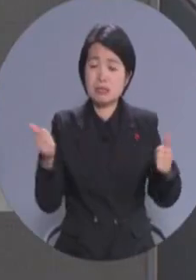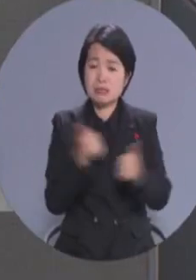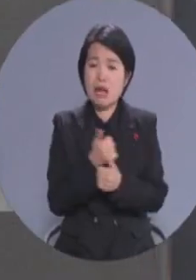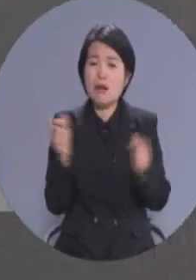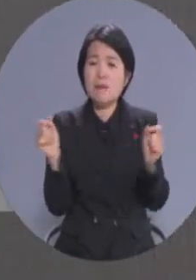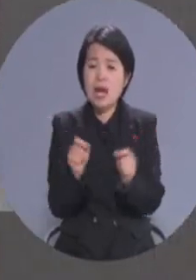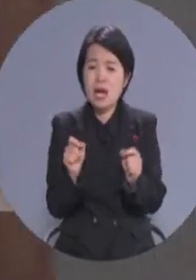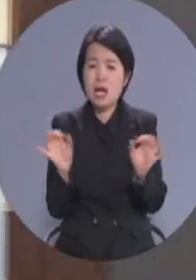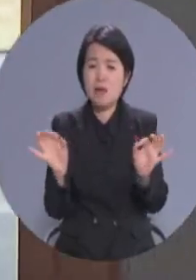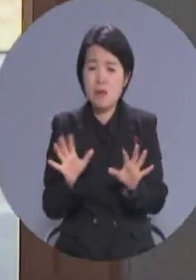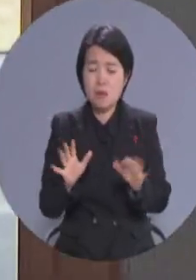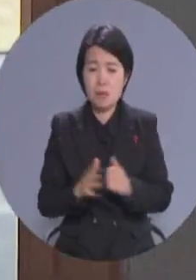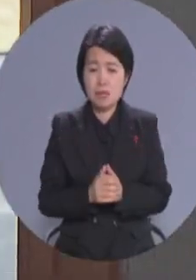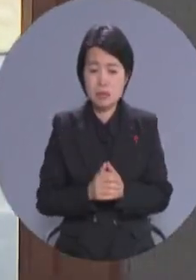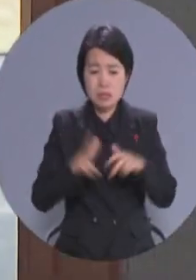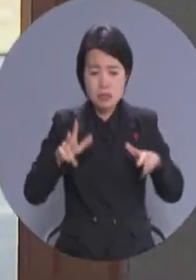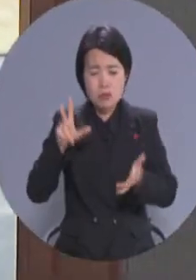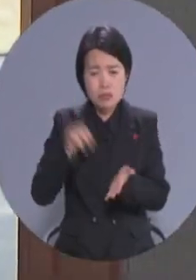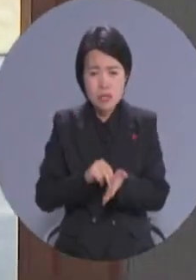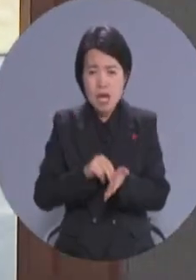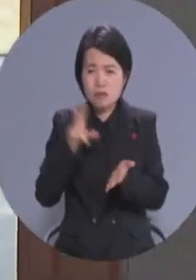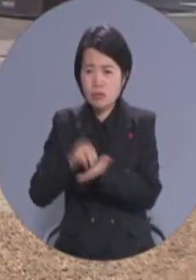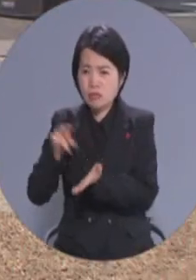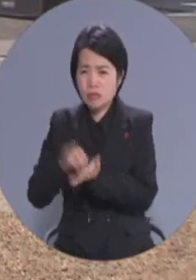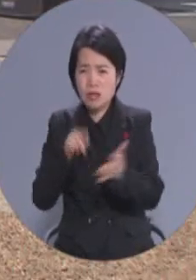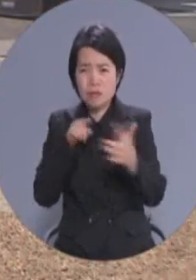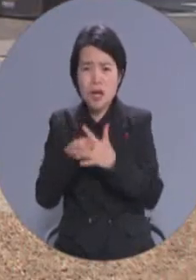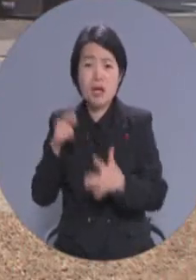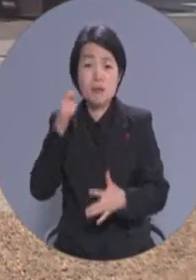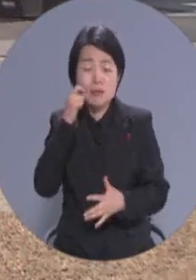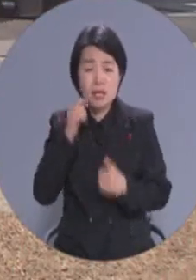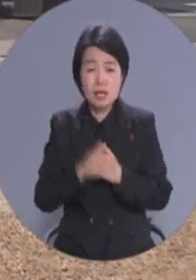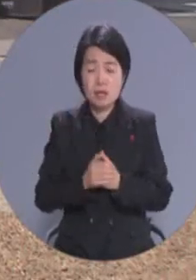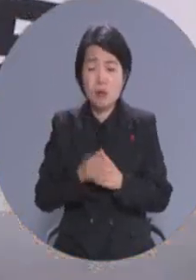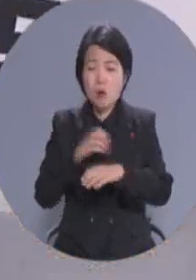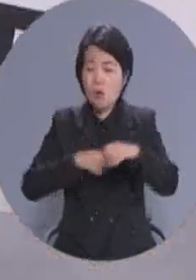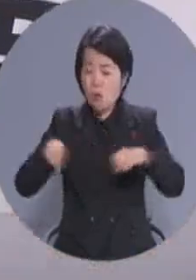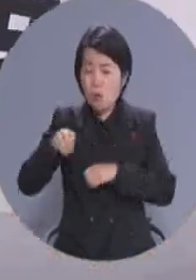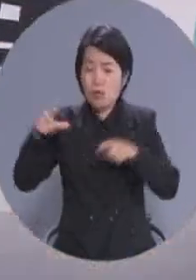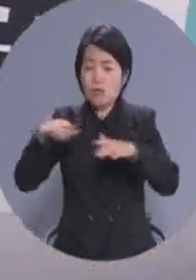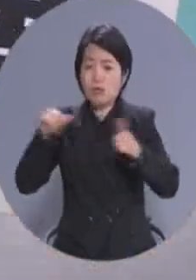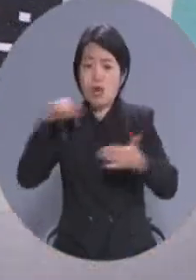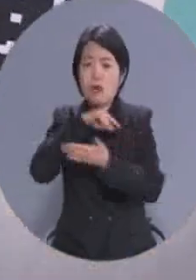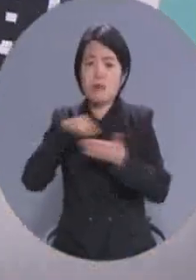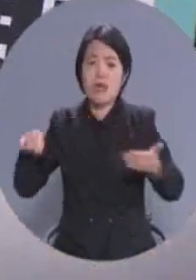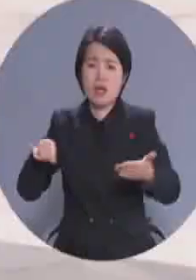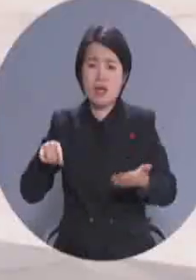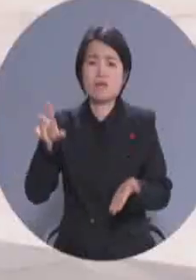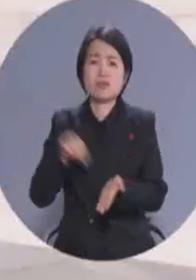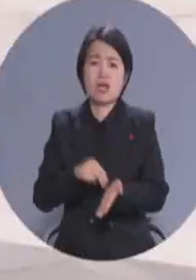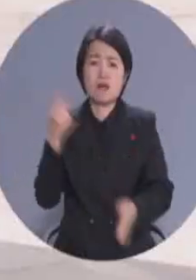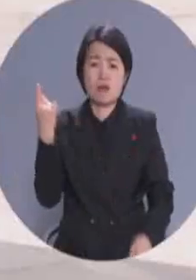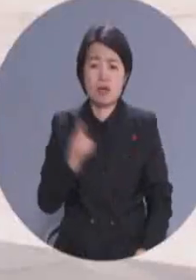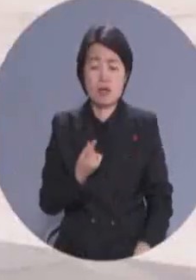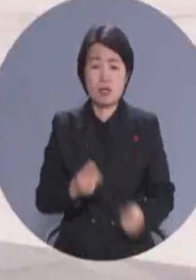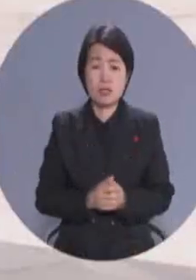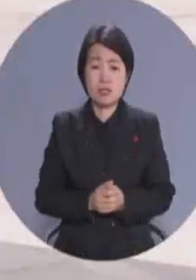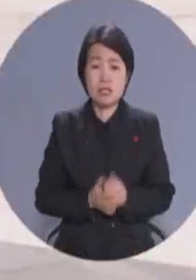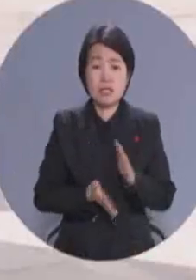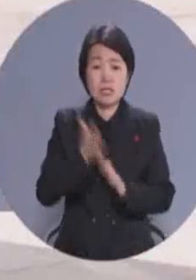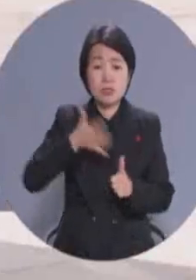보니 지역 현안을 제대로 해결하지 못하고이는 주민 피해로 연결된다고 말합니다 어